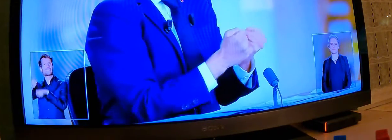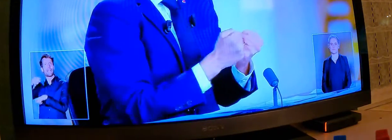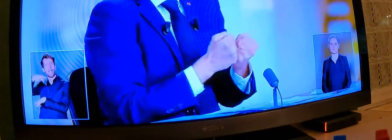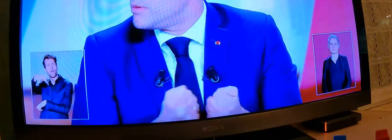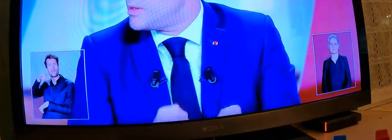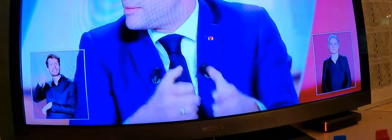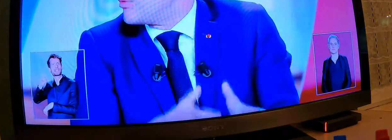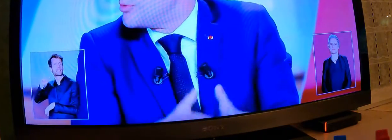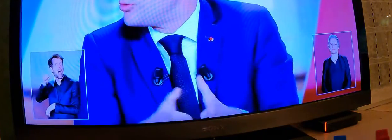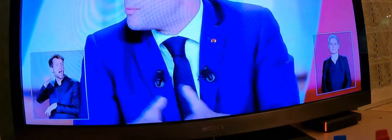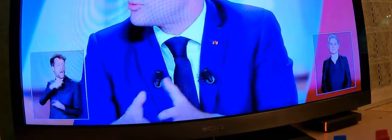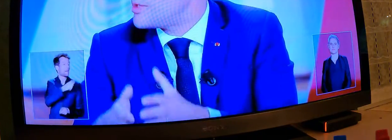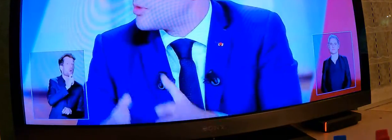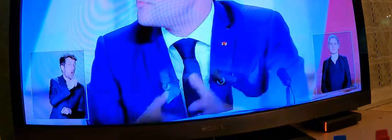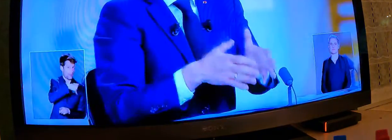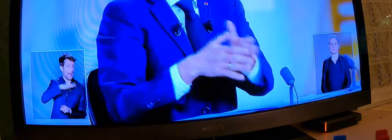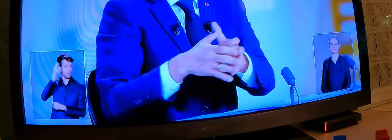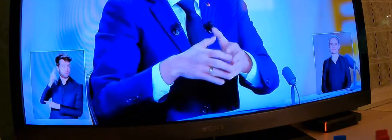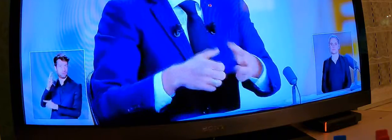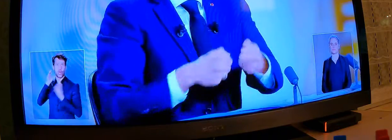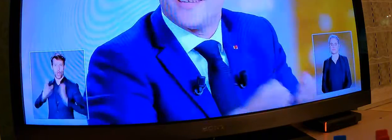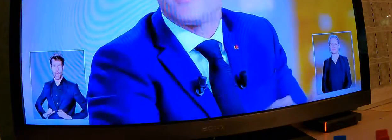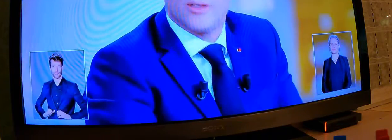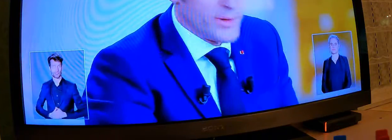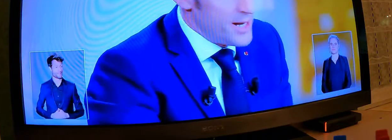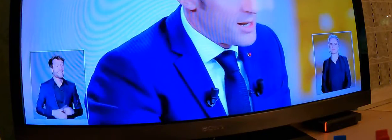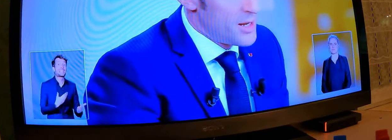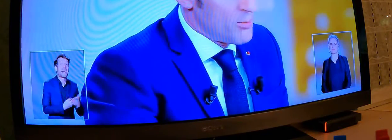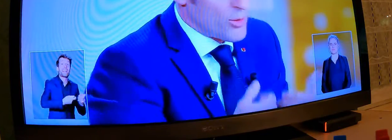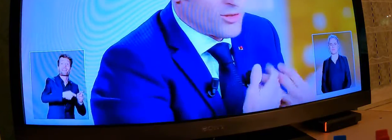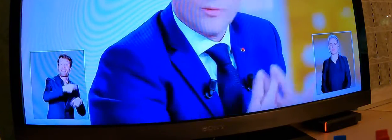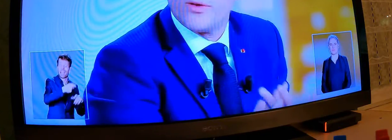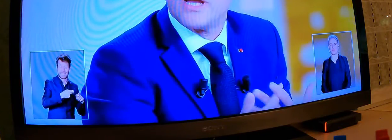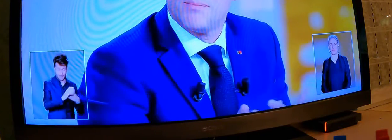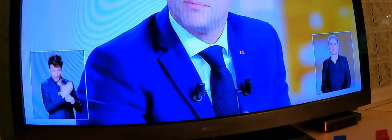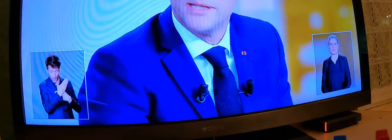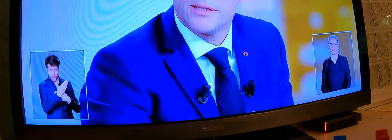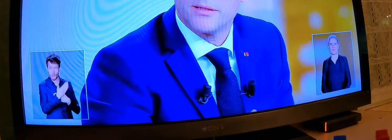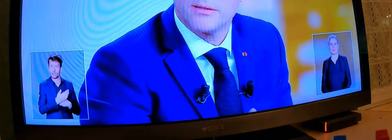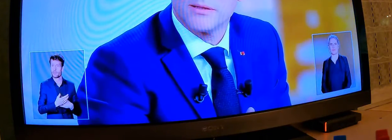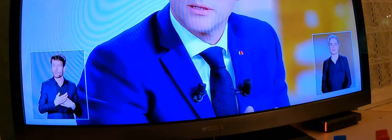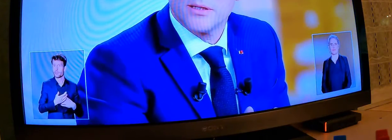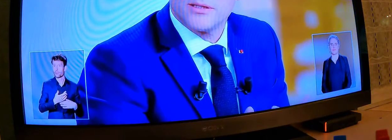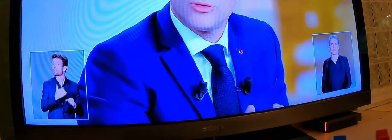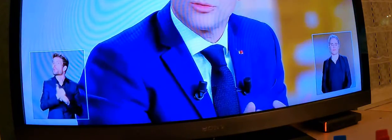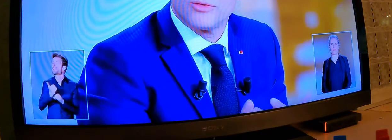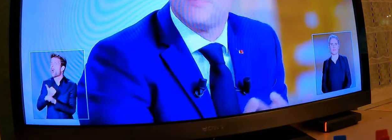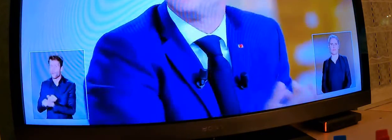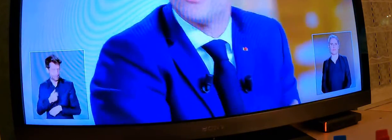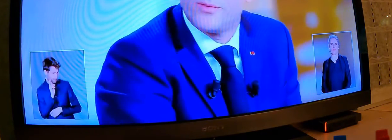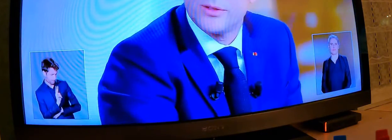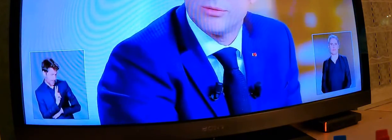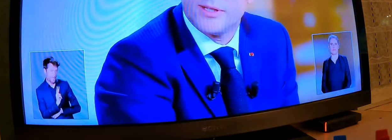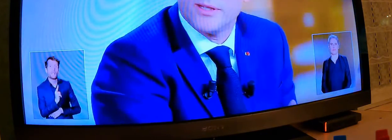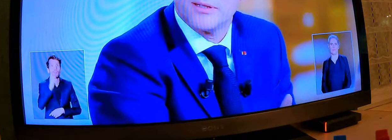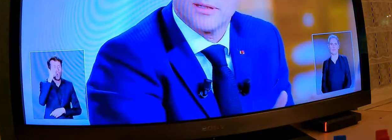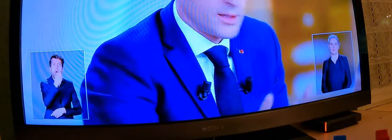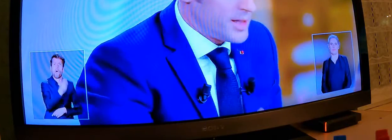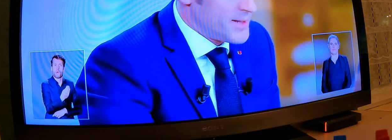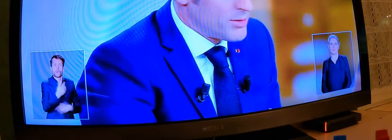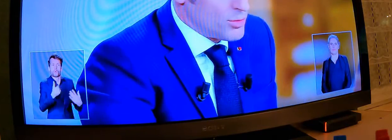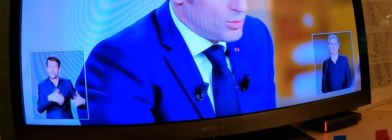a permis... Et ça, on le mesure, puisqu'on a remis en place les tests annuels pour les enfants de la République, qui sont les plus en